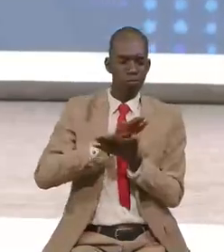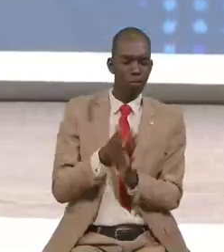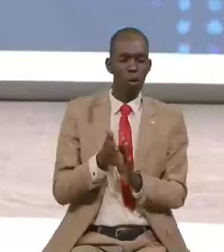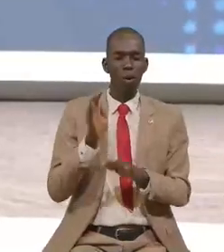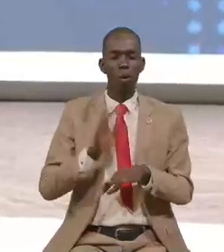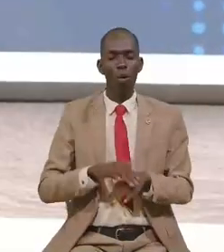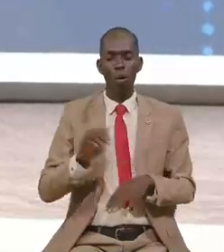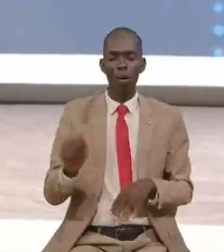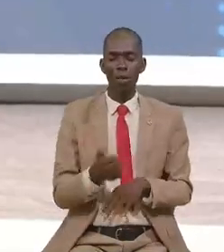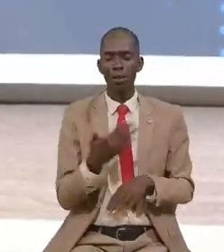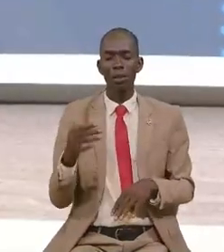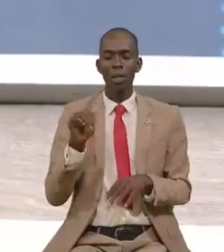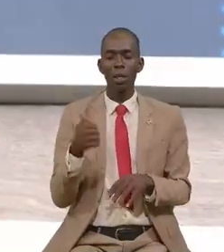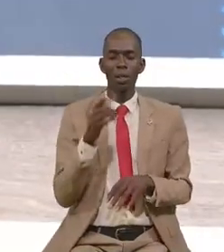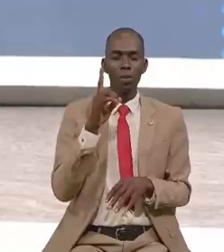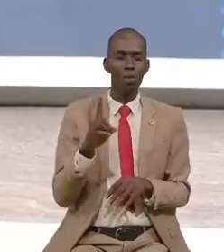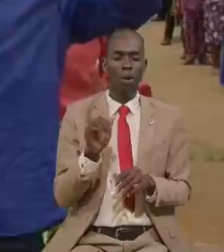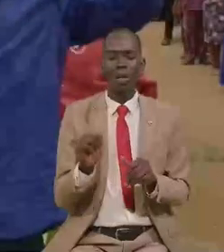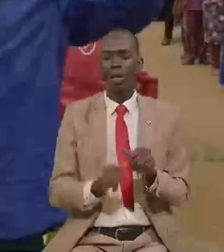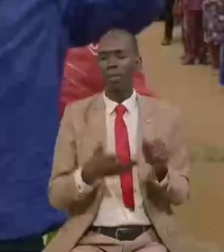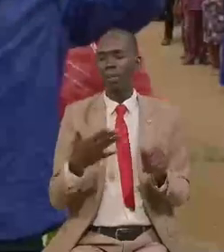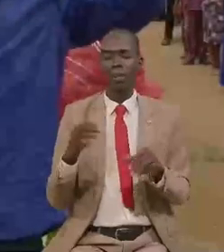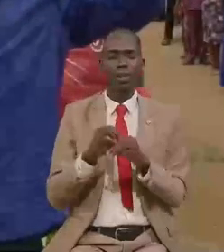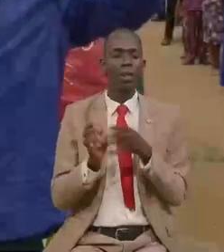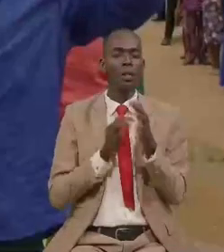tous au nom de Jésus.